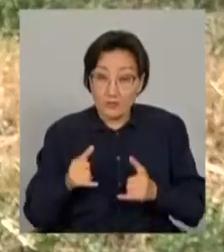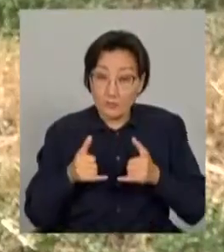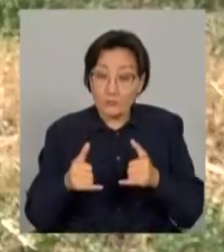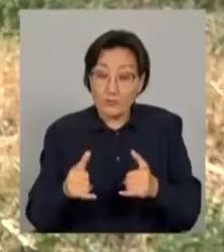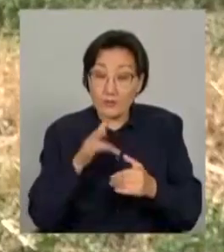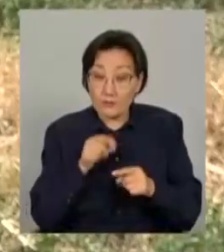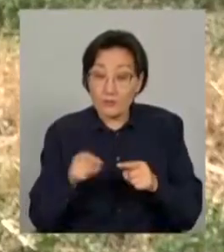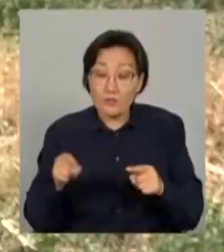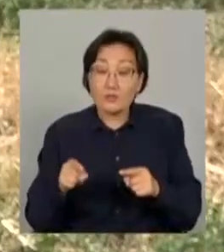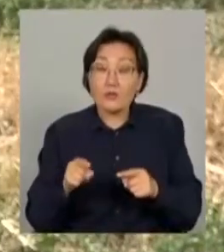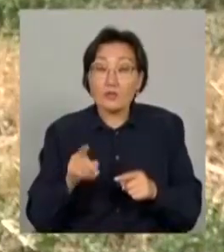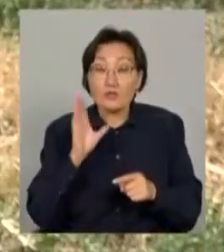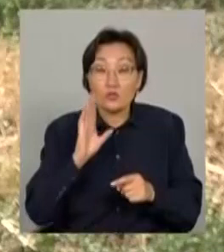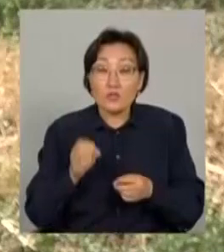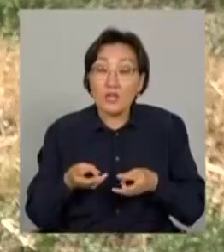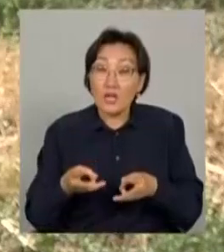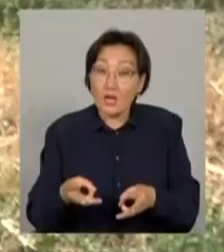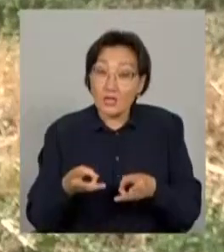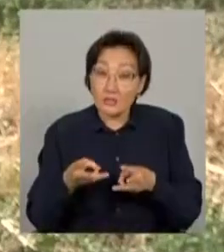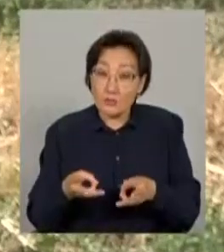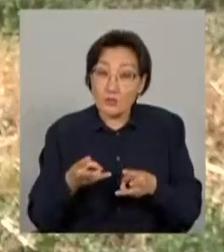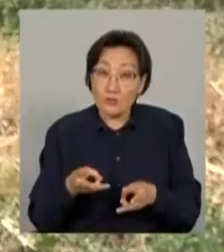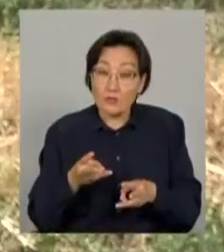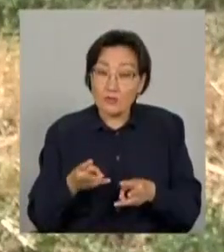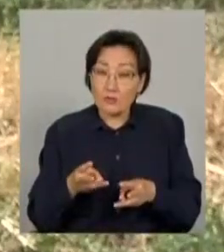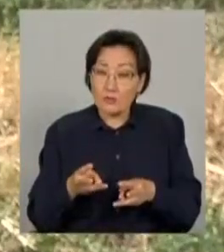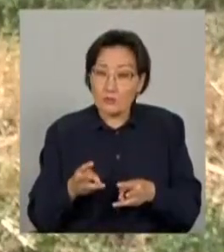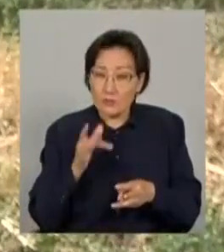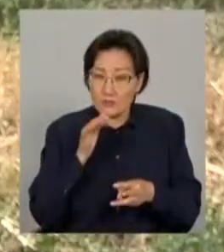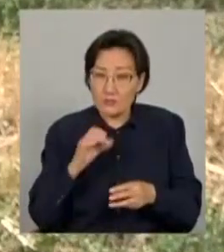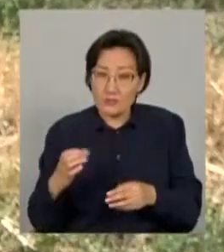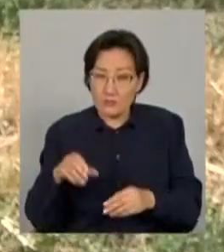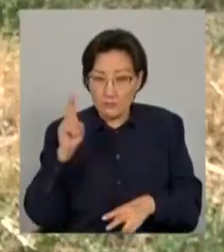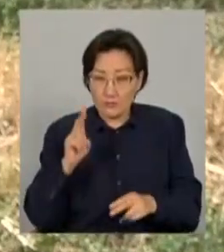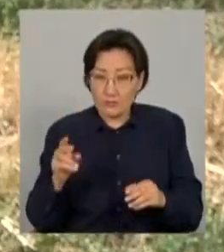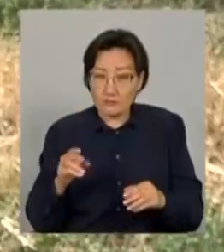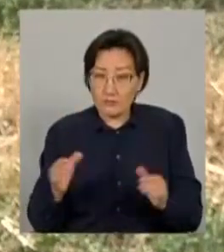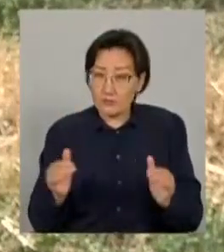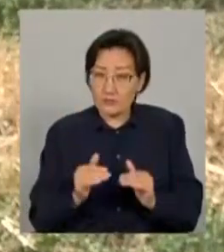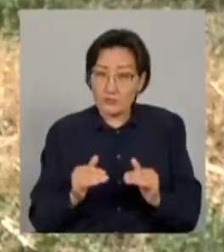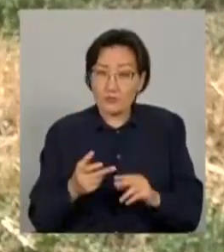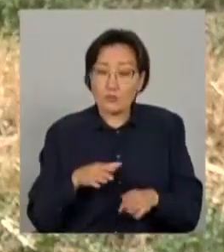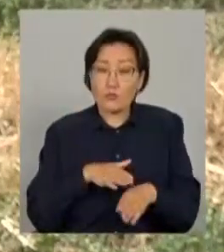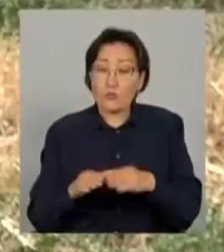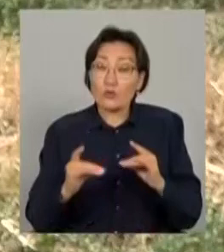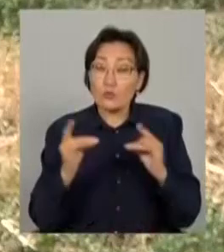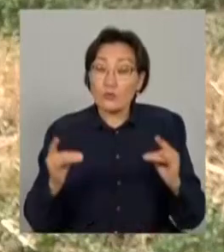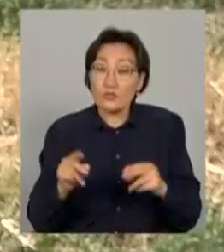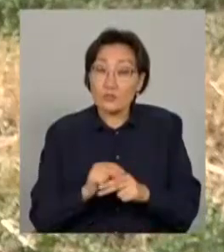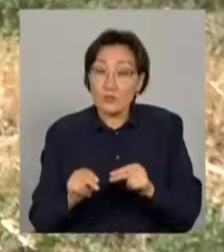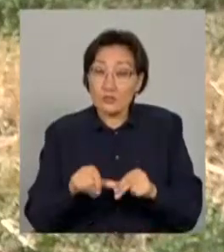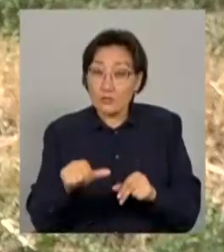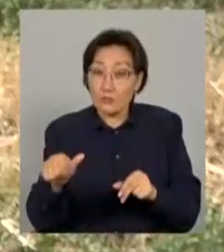сентябрьде азаяды, егістік алқаптары бойынша. Сол кезде біз жаңағы көпірді толық қолға алып,